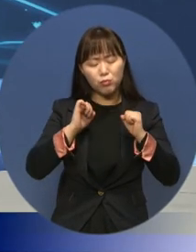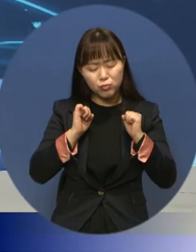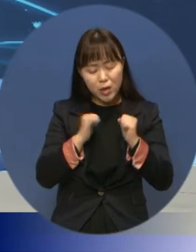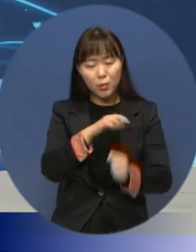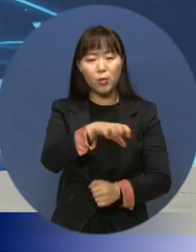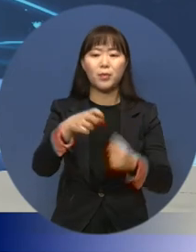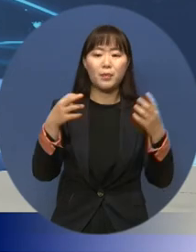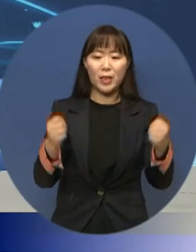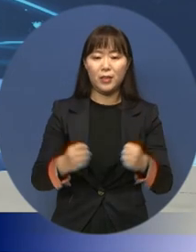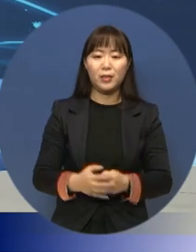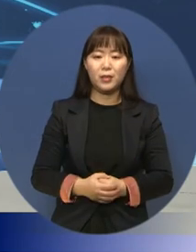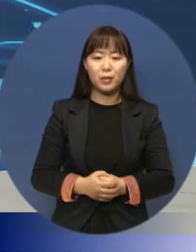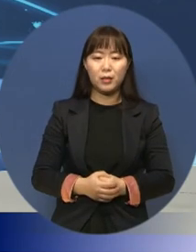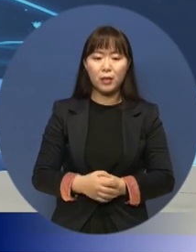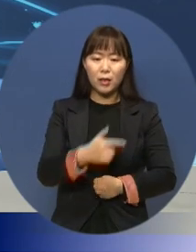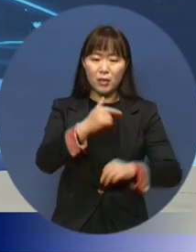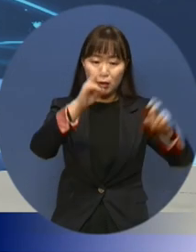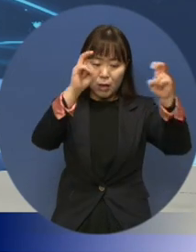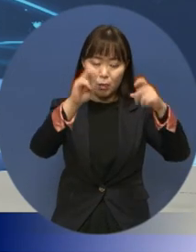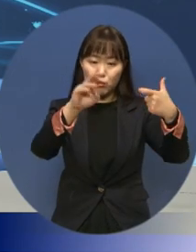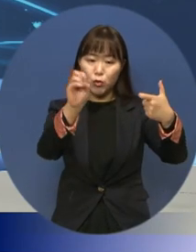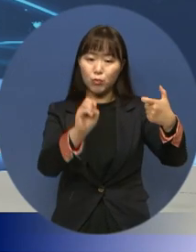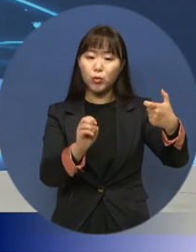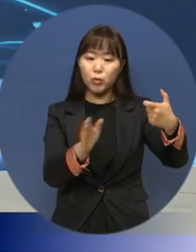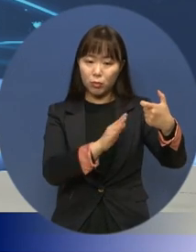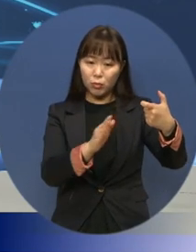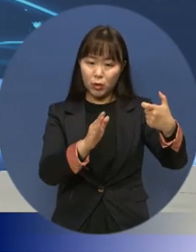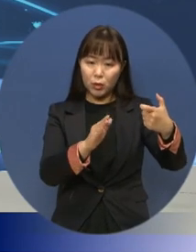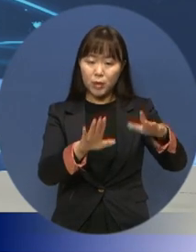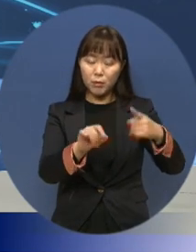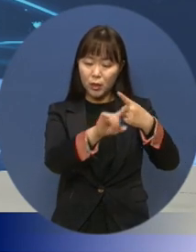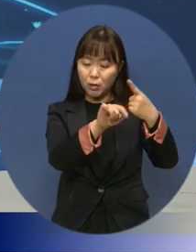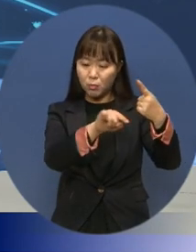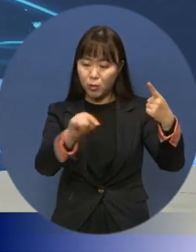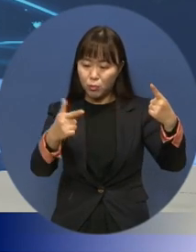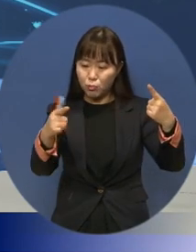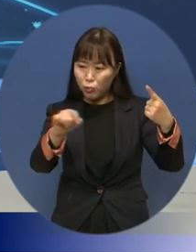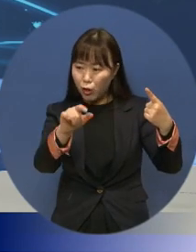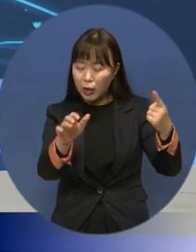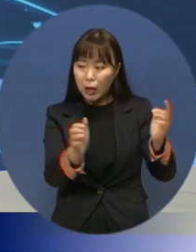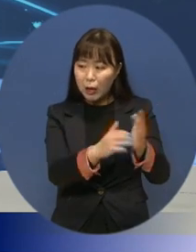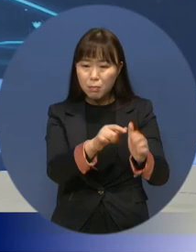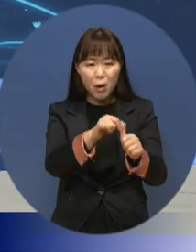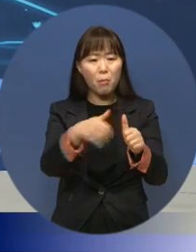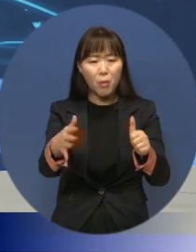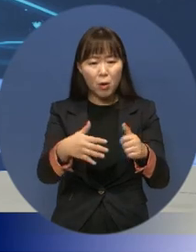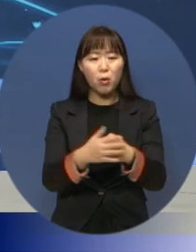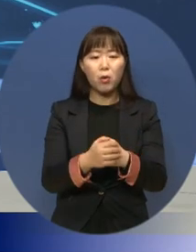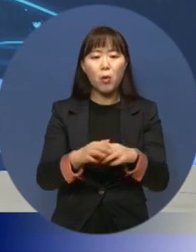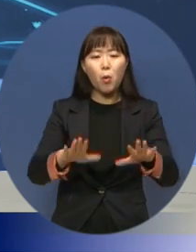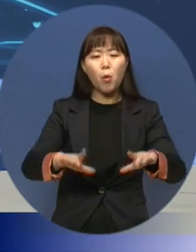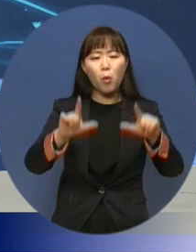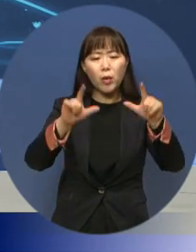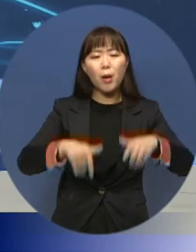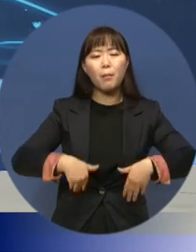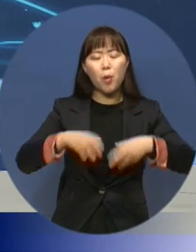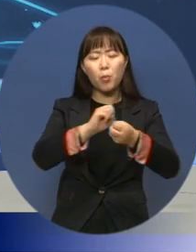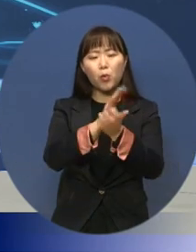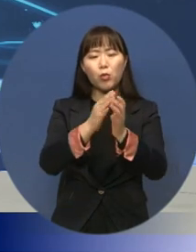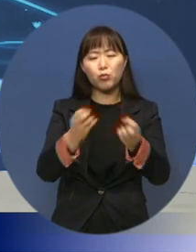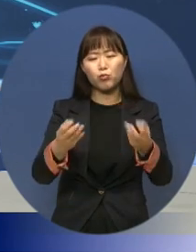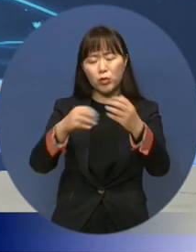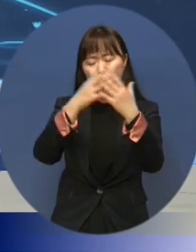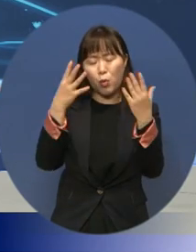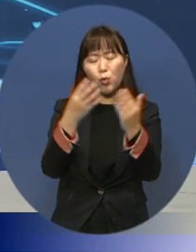많습니다. 대기업의 60%가량이 상반기 채용 예정이 없고 올해도 봄꽃 축제들이 줄줄이